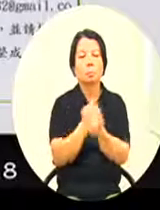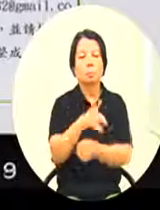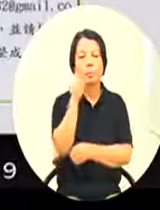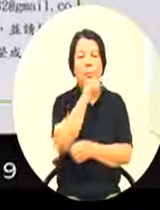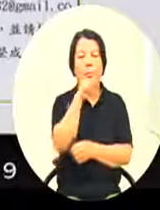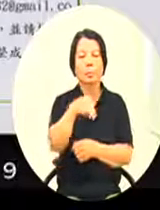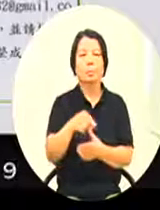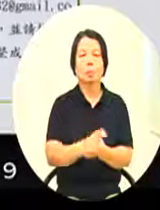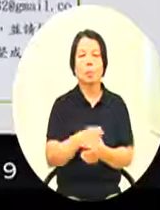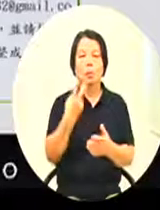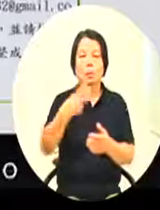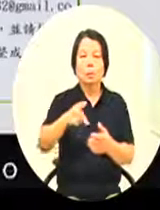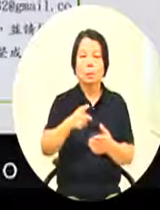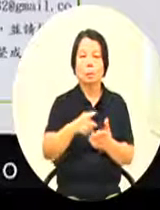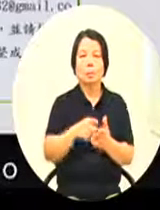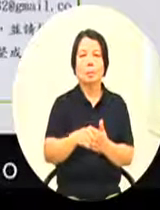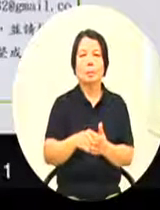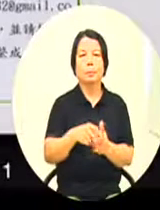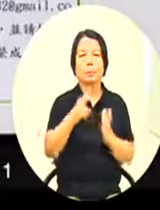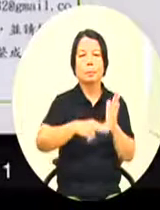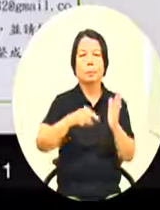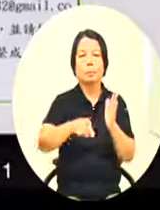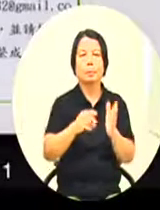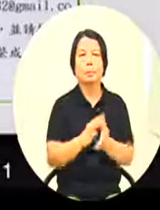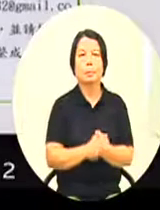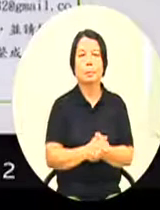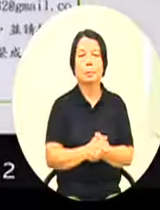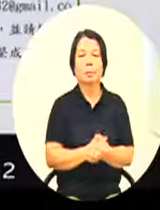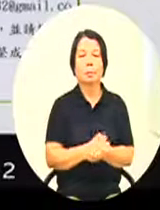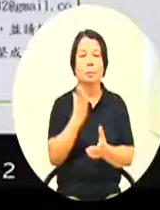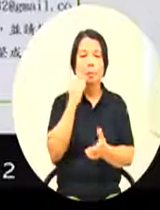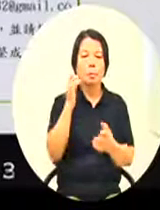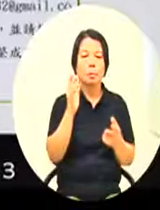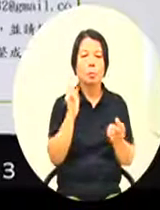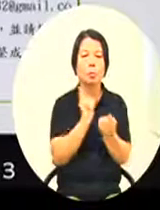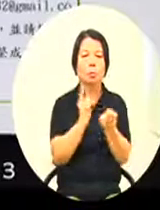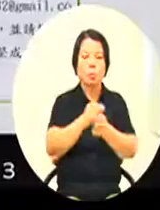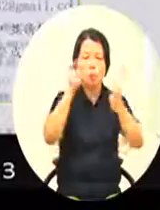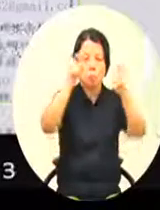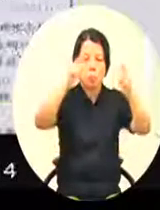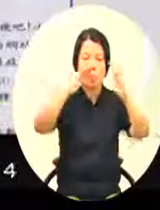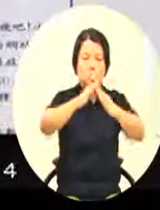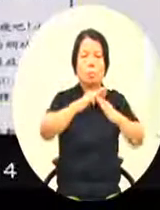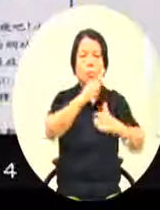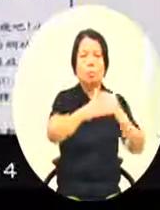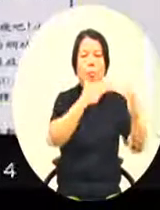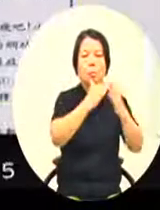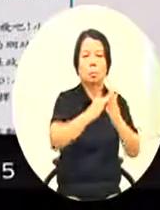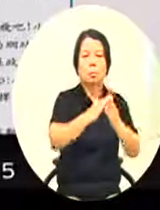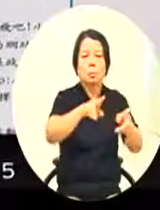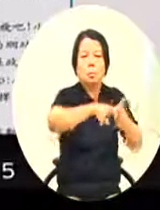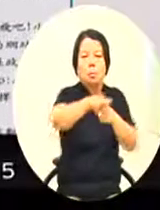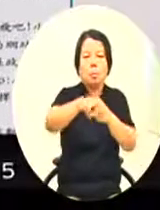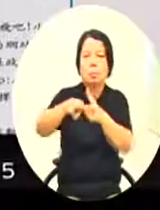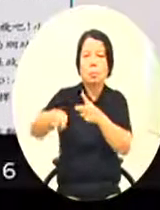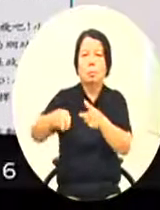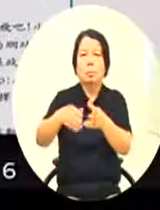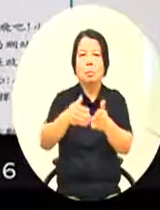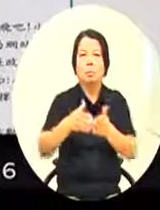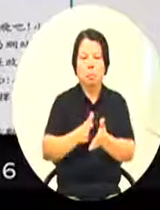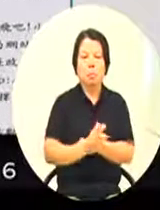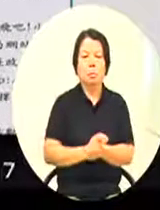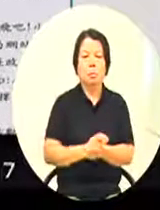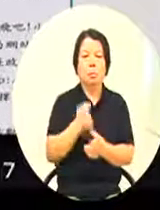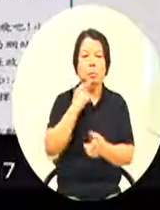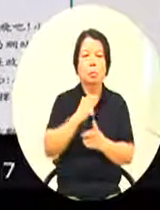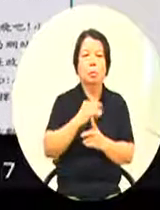待会我再举一个例子。如果这是对全高雄市的学校要发的公文，如果那个层级可